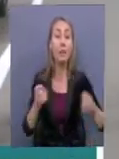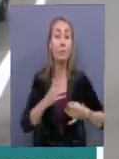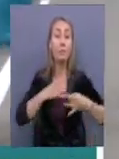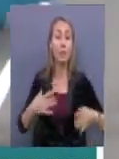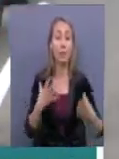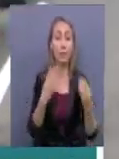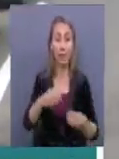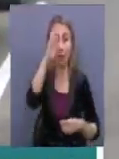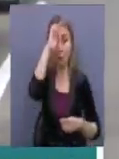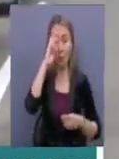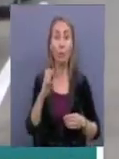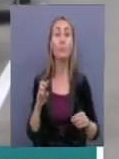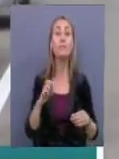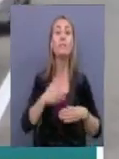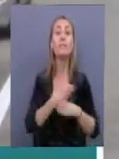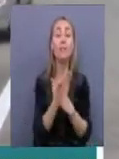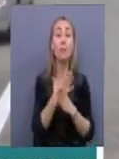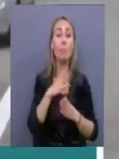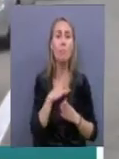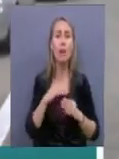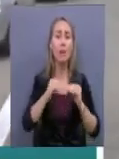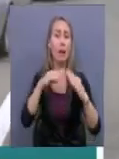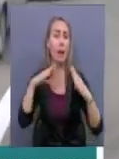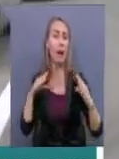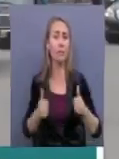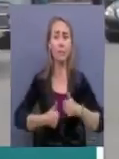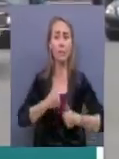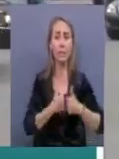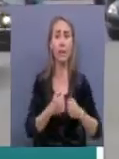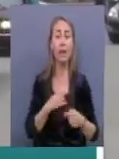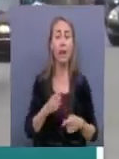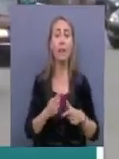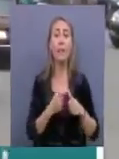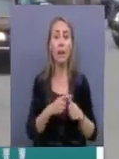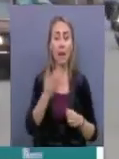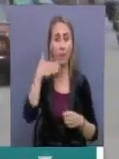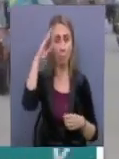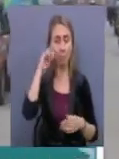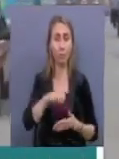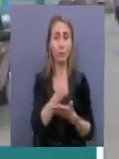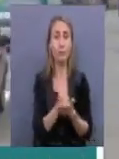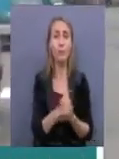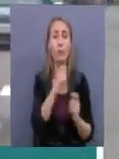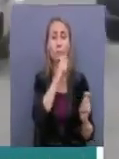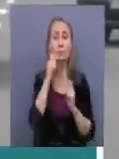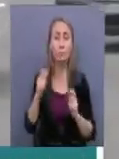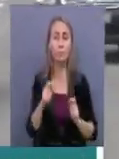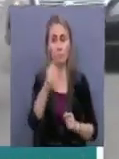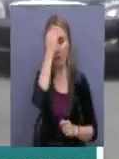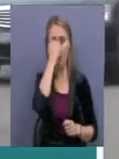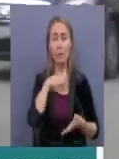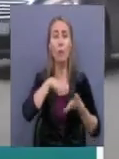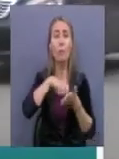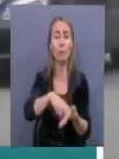облыс орталығының басты көшелерінде мемлекеттік туымызды желбіреткен автошеру ұйымдастырылды. Сонымен қатар әнұранымызды шырқатып,